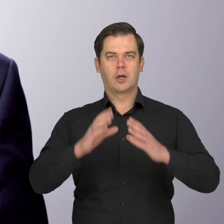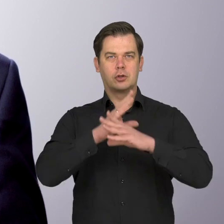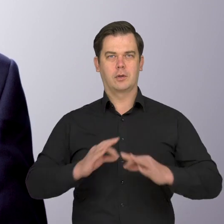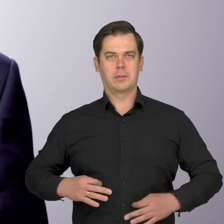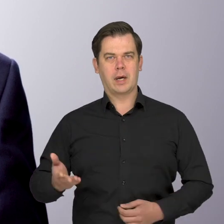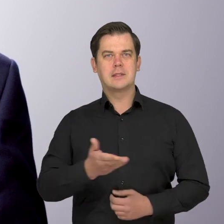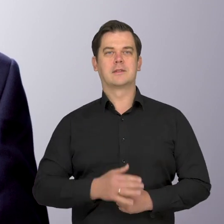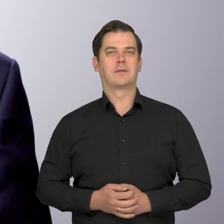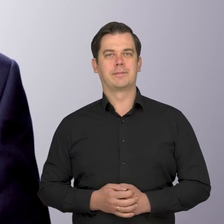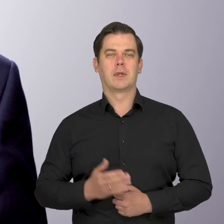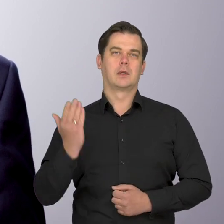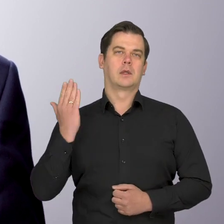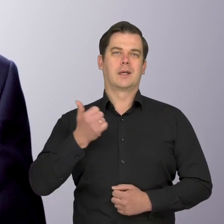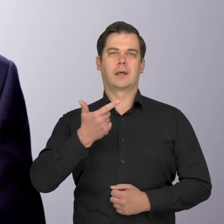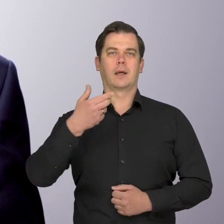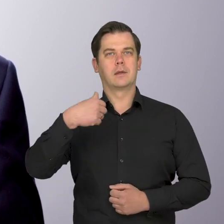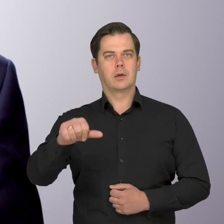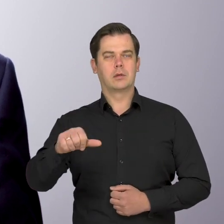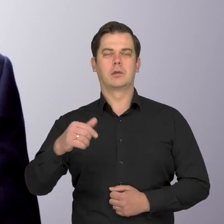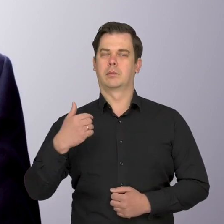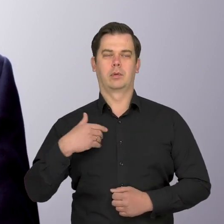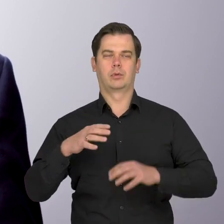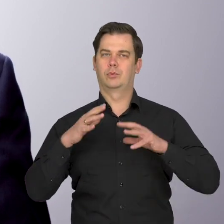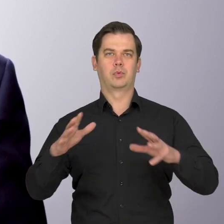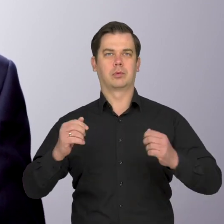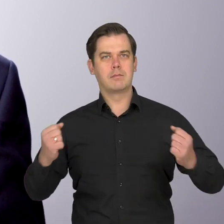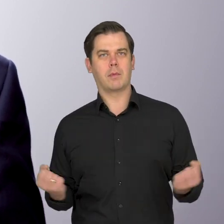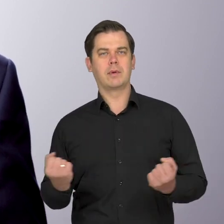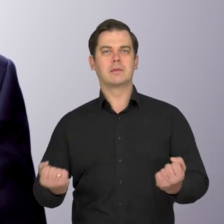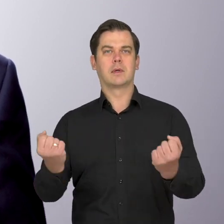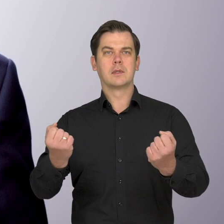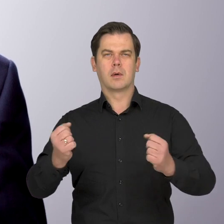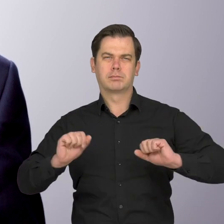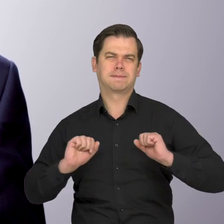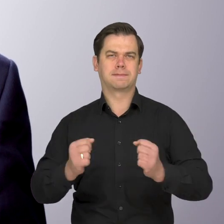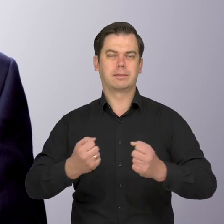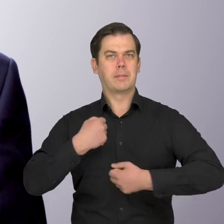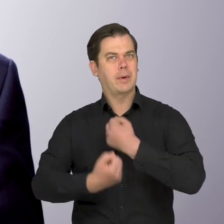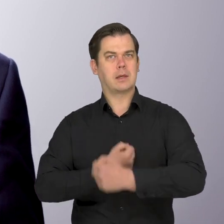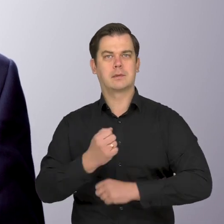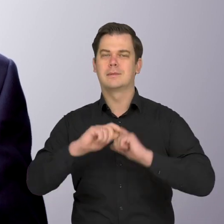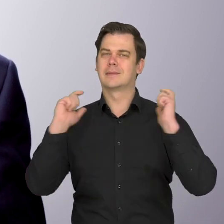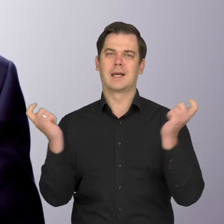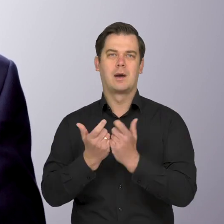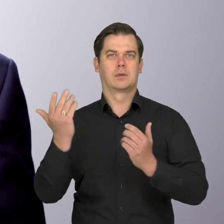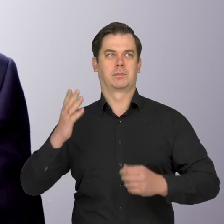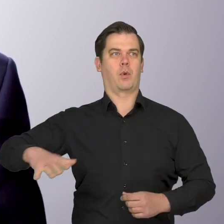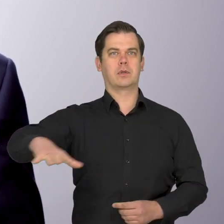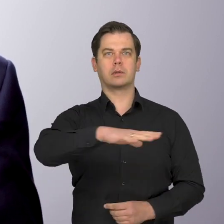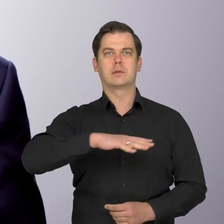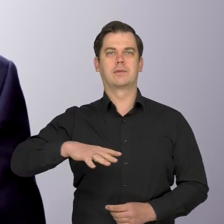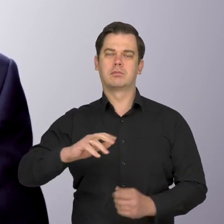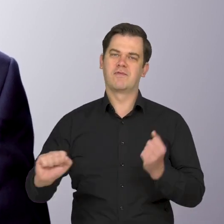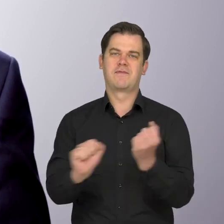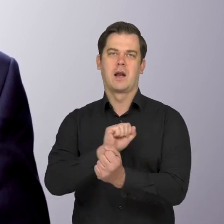Szanowni Państwo, ostatnie tygodnie przyniosły niezwykłą mobilizację i zaangażowanie całego społeczeństwa w walce